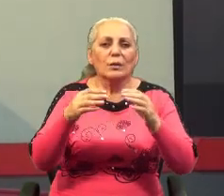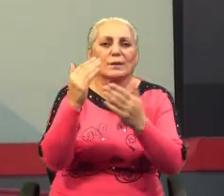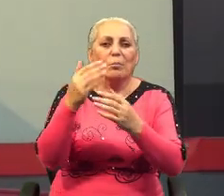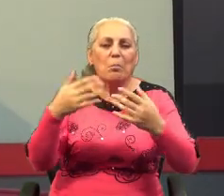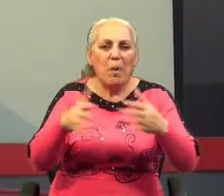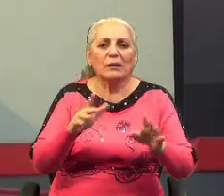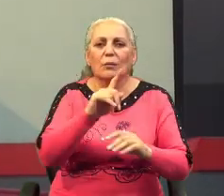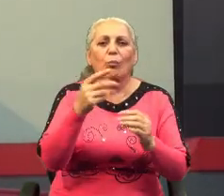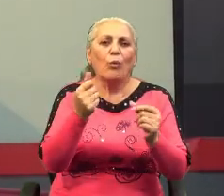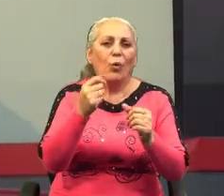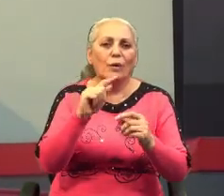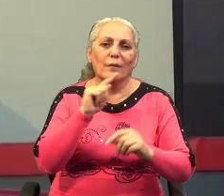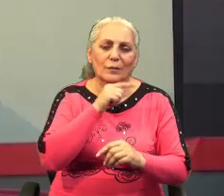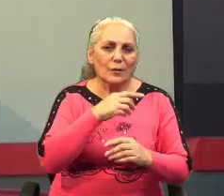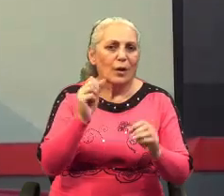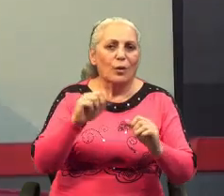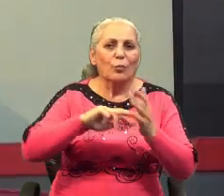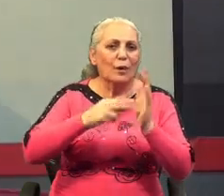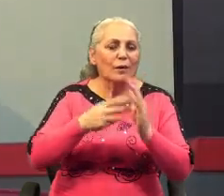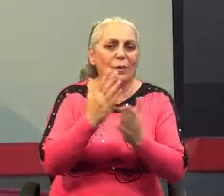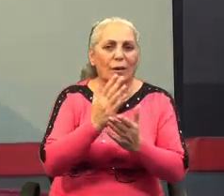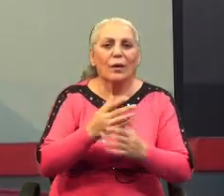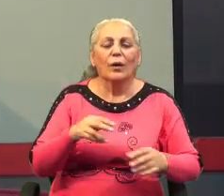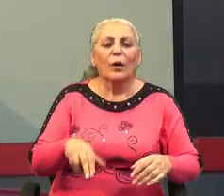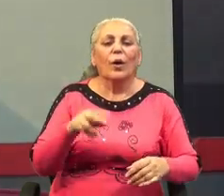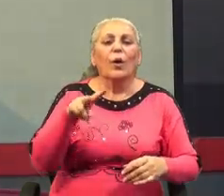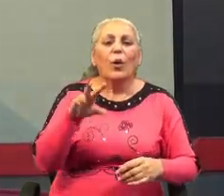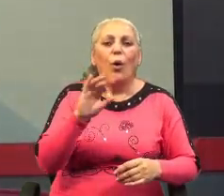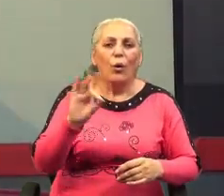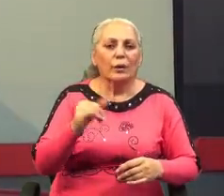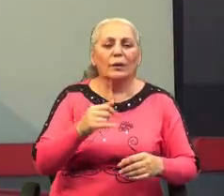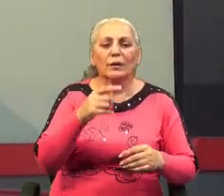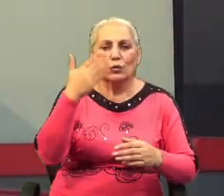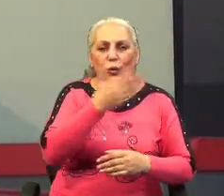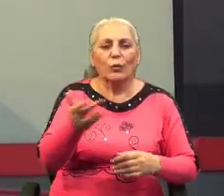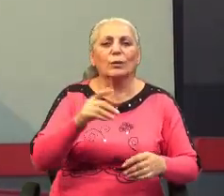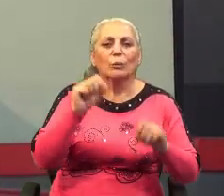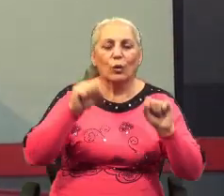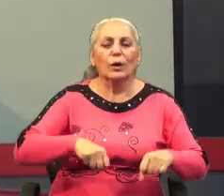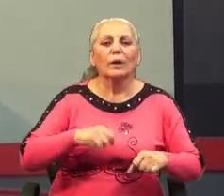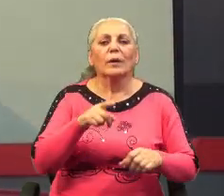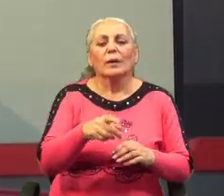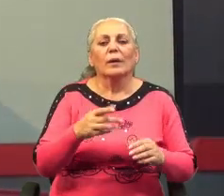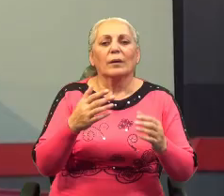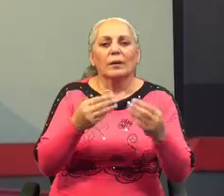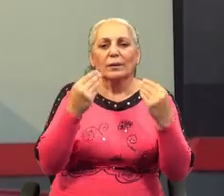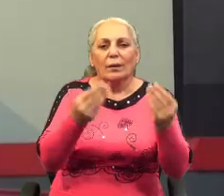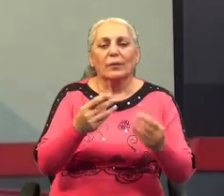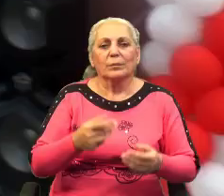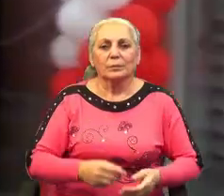և անակնկալ զեղչերով կարող է դառնալ լորեցիների սիրելի հասցեն, ինչ առաջարկում VLV-ն պարզել է Տաթև